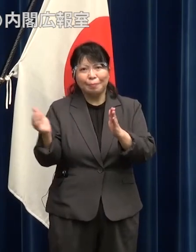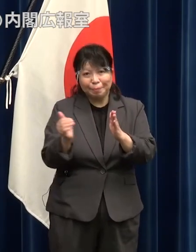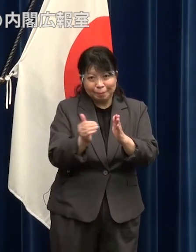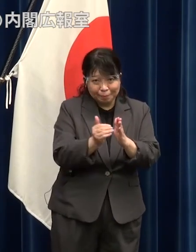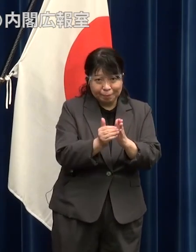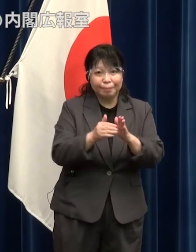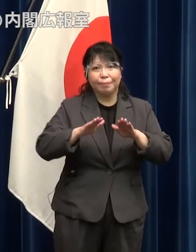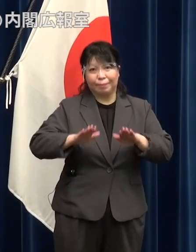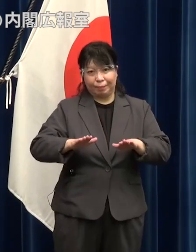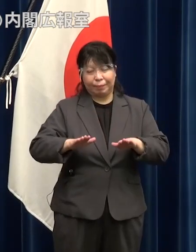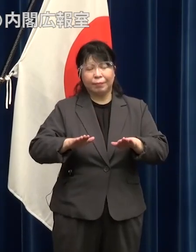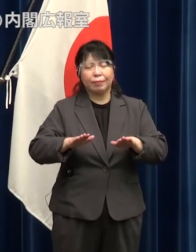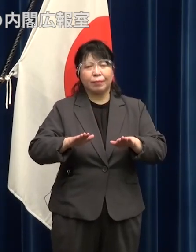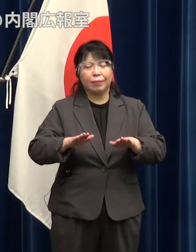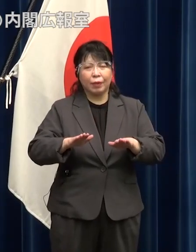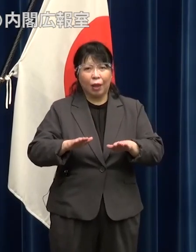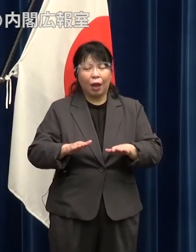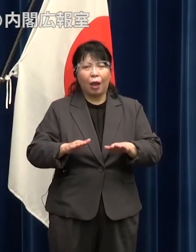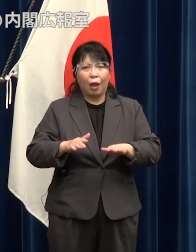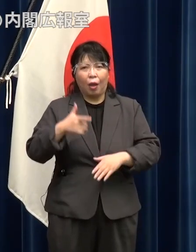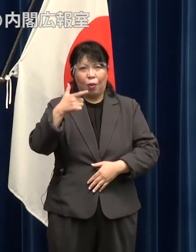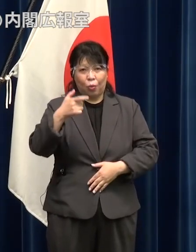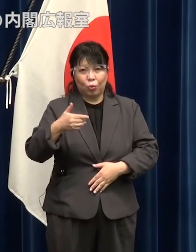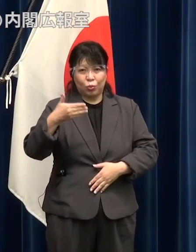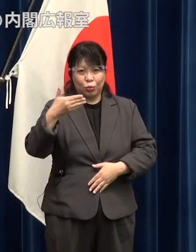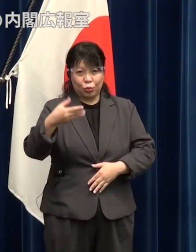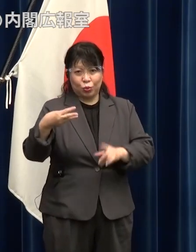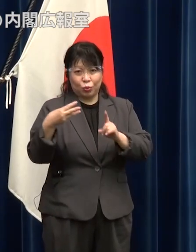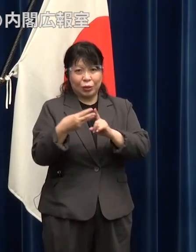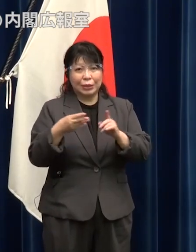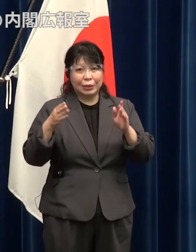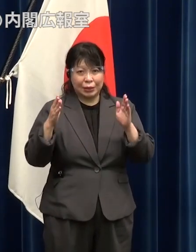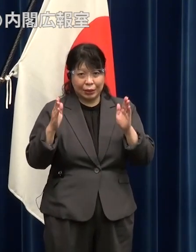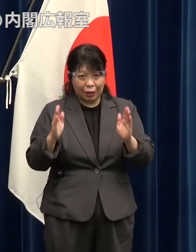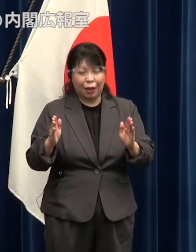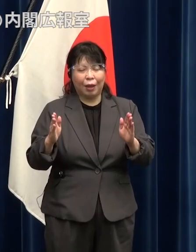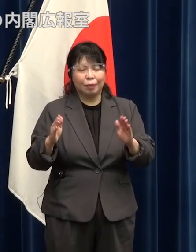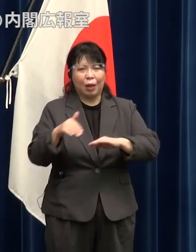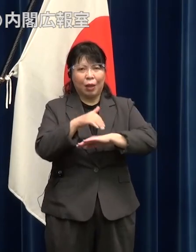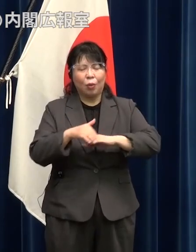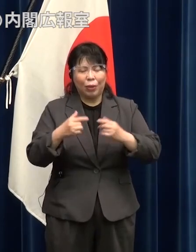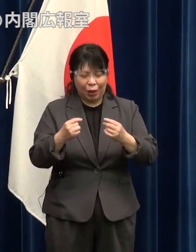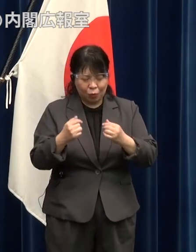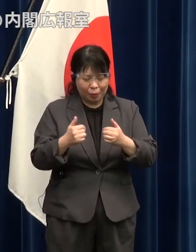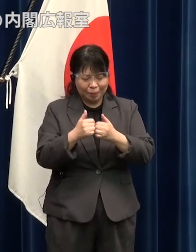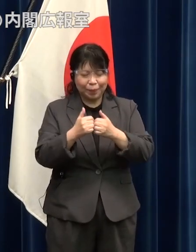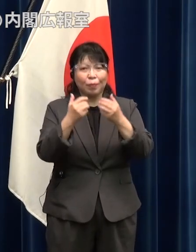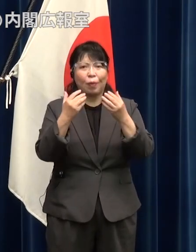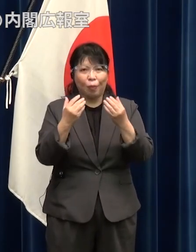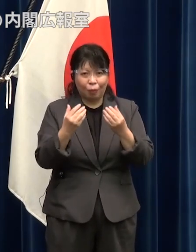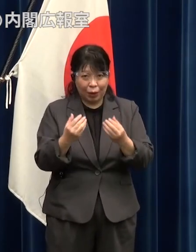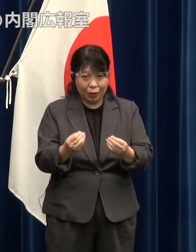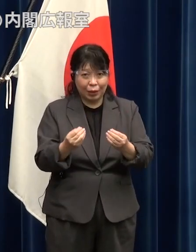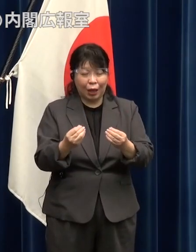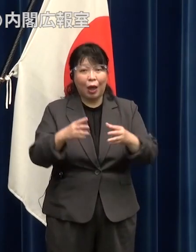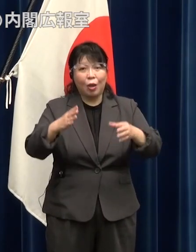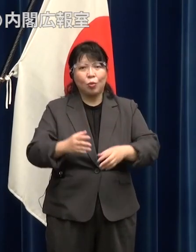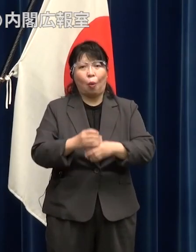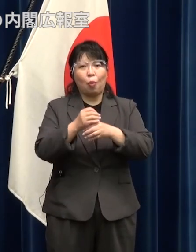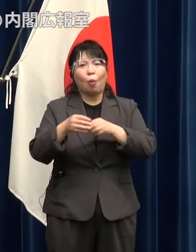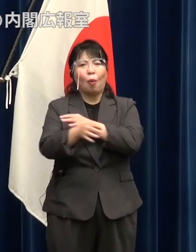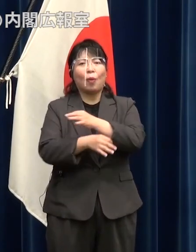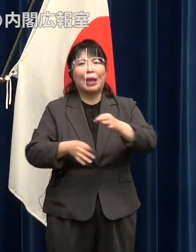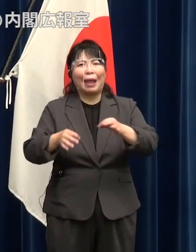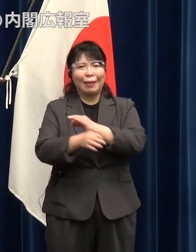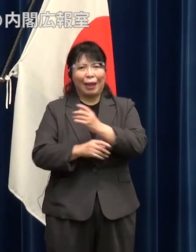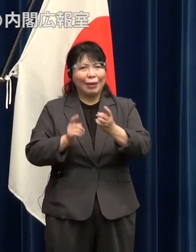ました。69日間の、会期を、予定通り終え、総合経済対策を動か